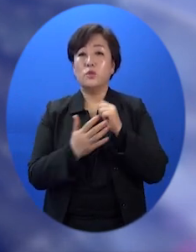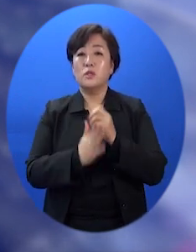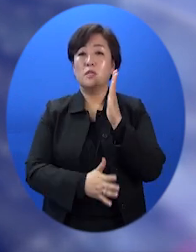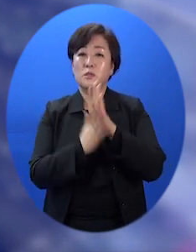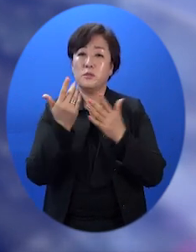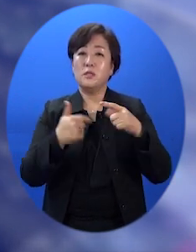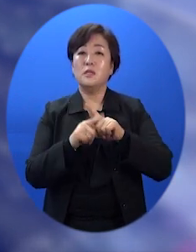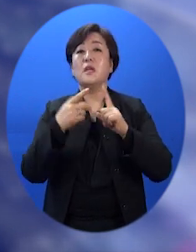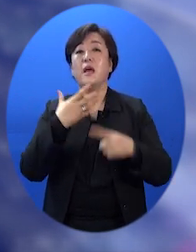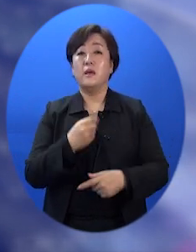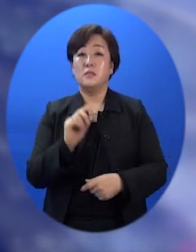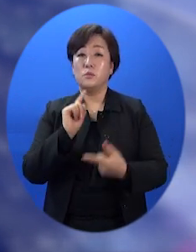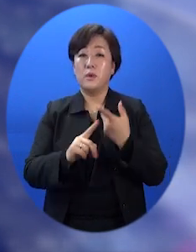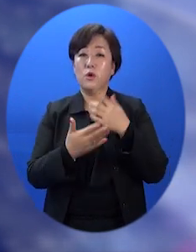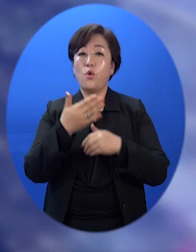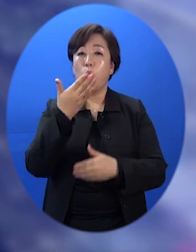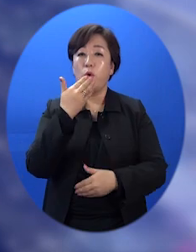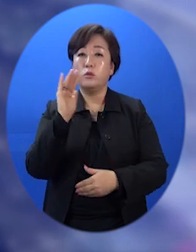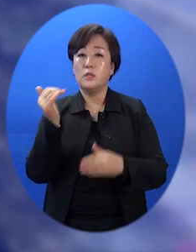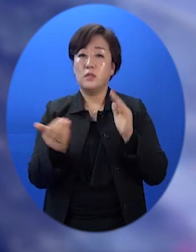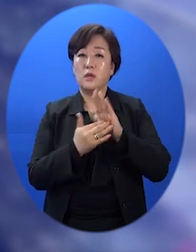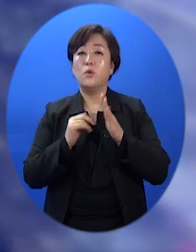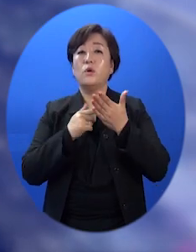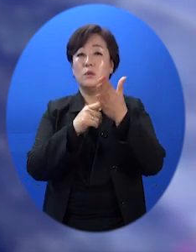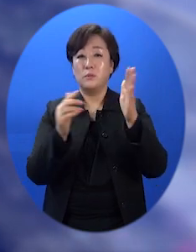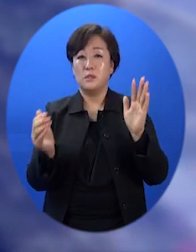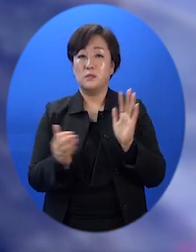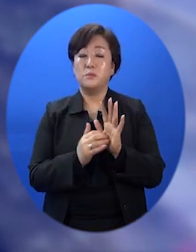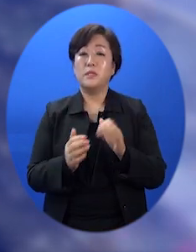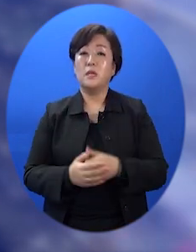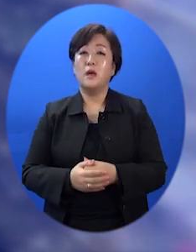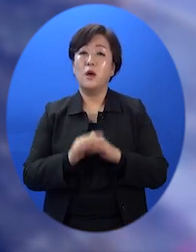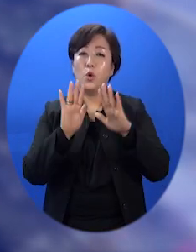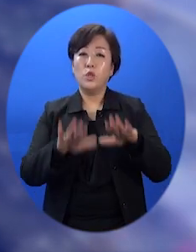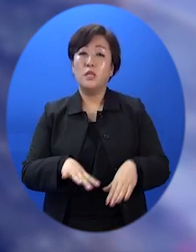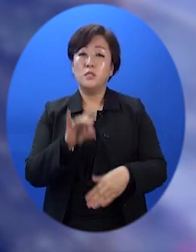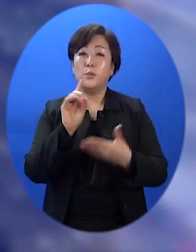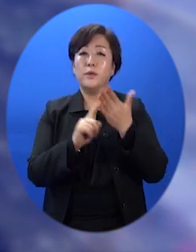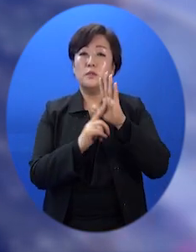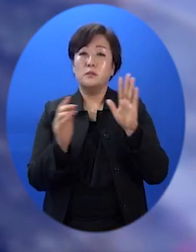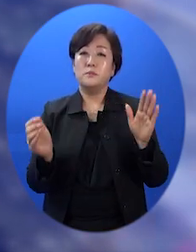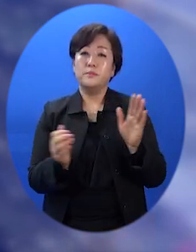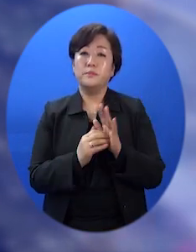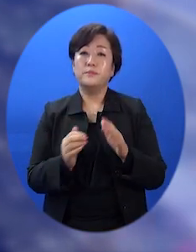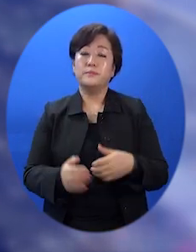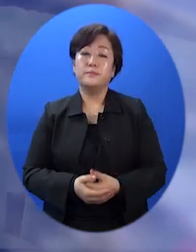시민들이 안심하고 음용에도 좋다고 덧붙였습니다. 오늘의 첫 번째 소식입니다.